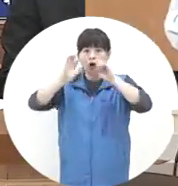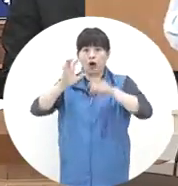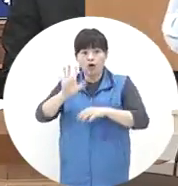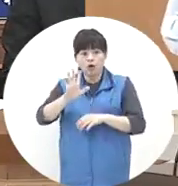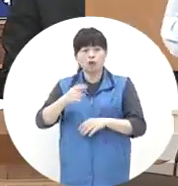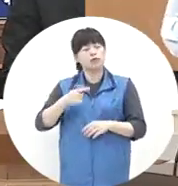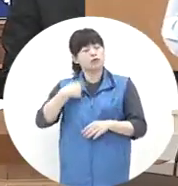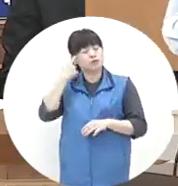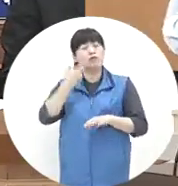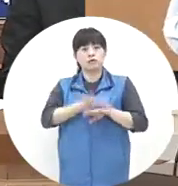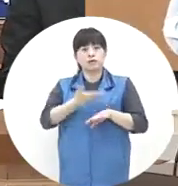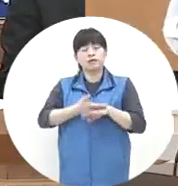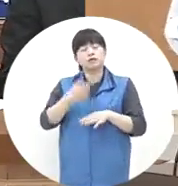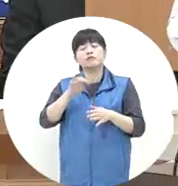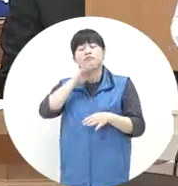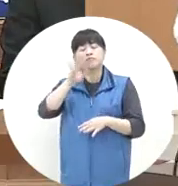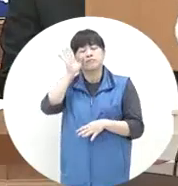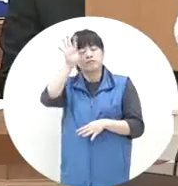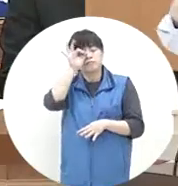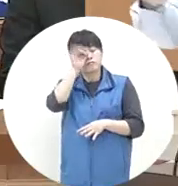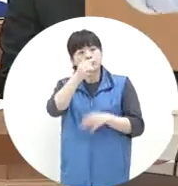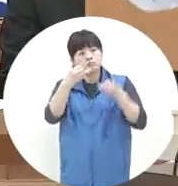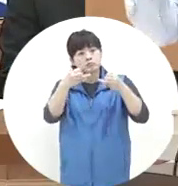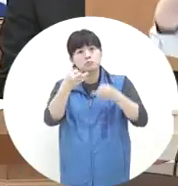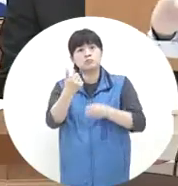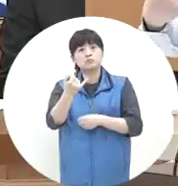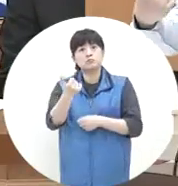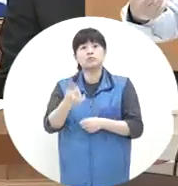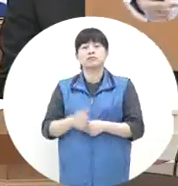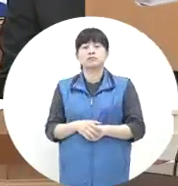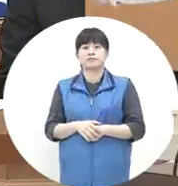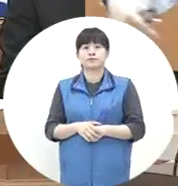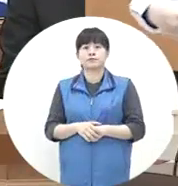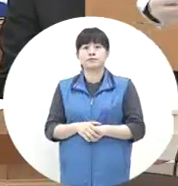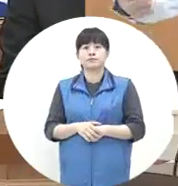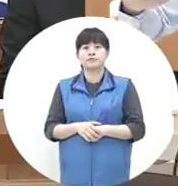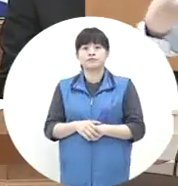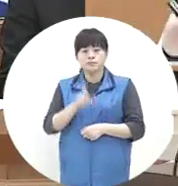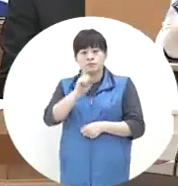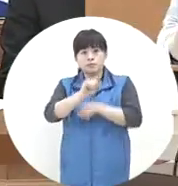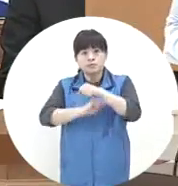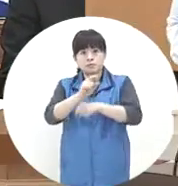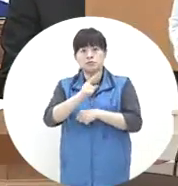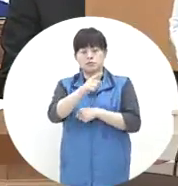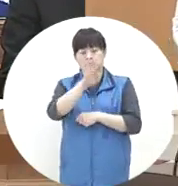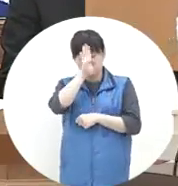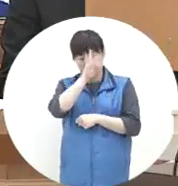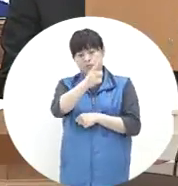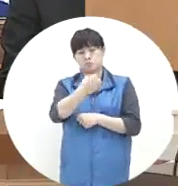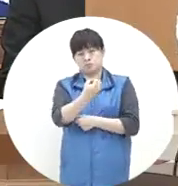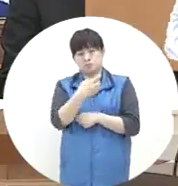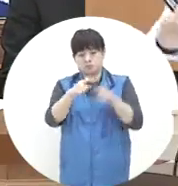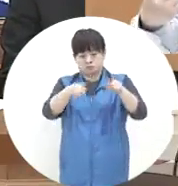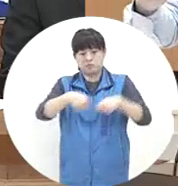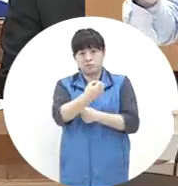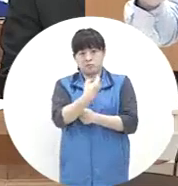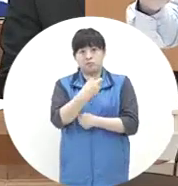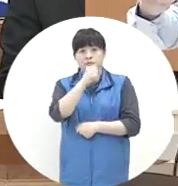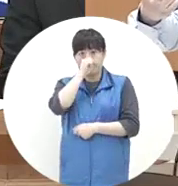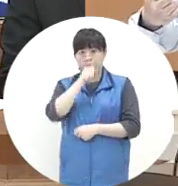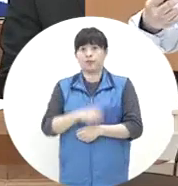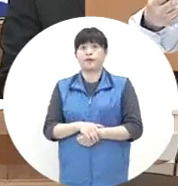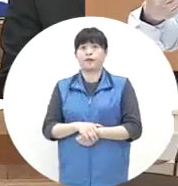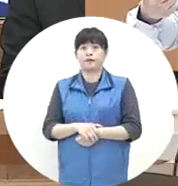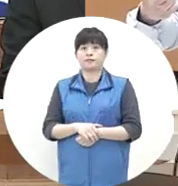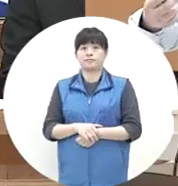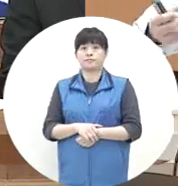个我就看一下后续的成效怎么样。那你就是有什么活动你在书面跟我讲一下。好、哦、啊，在这